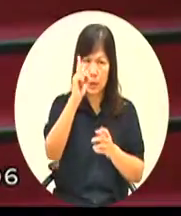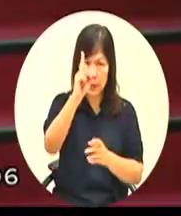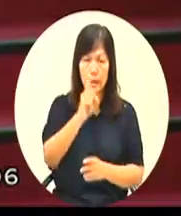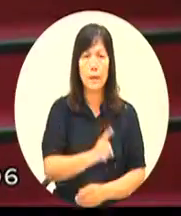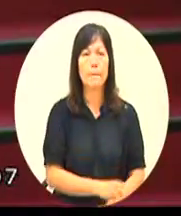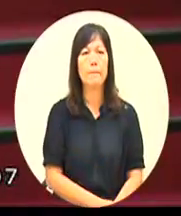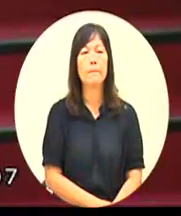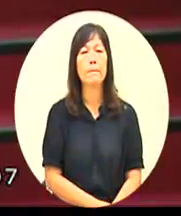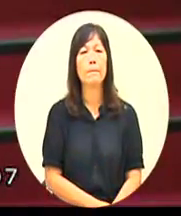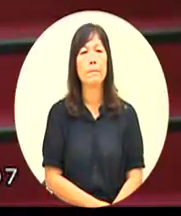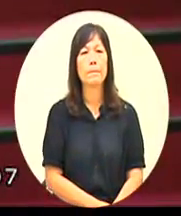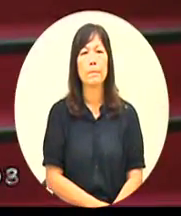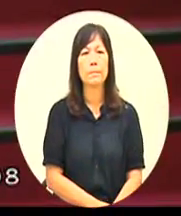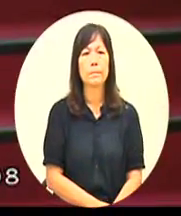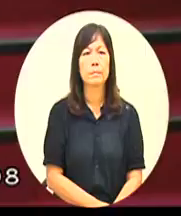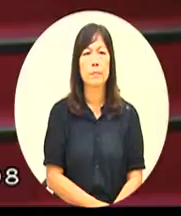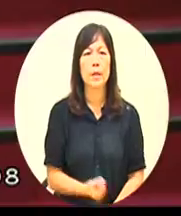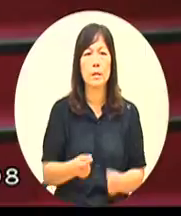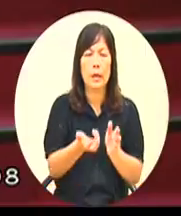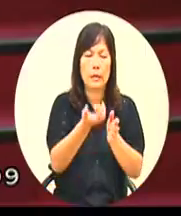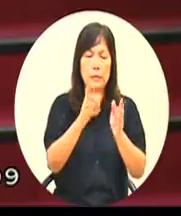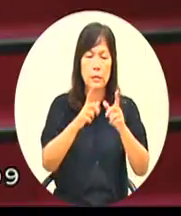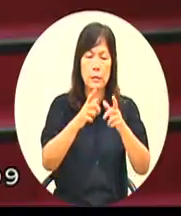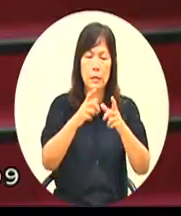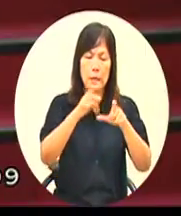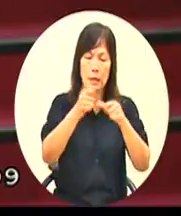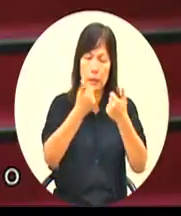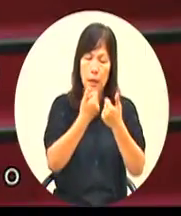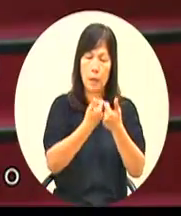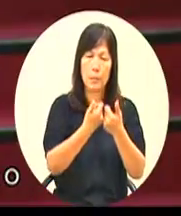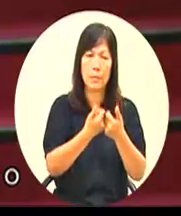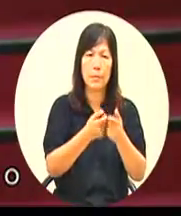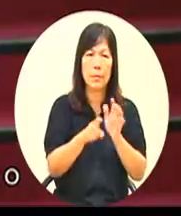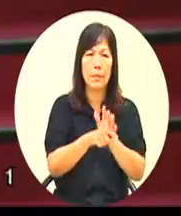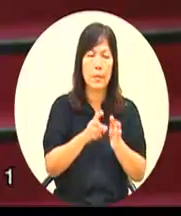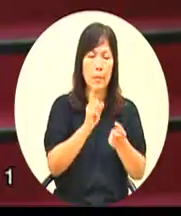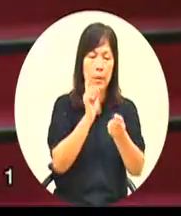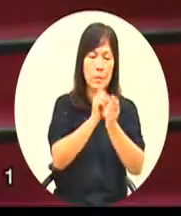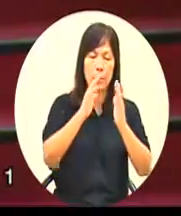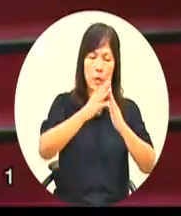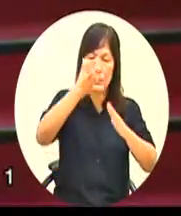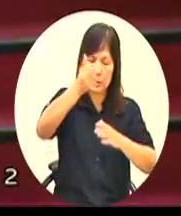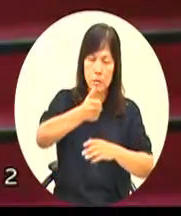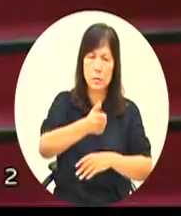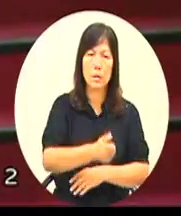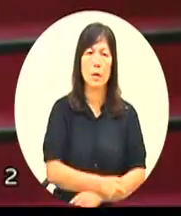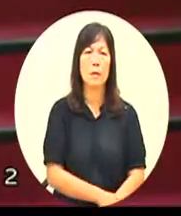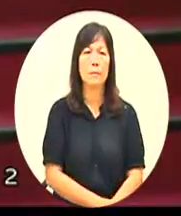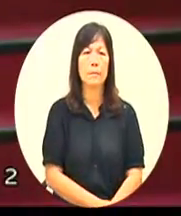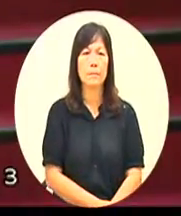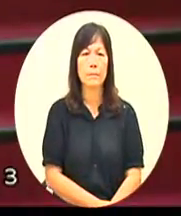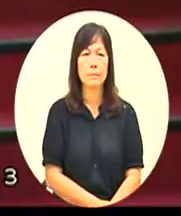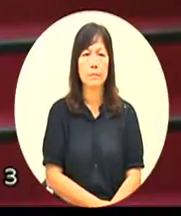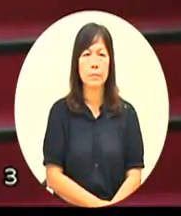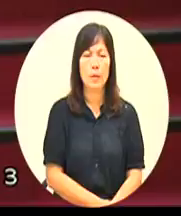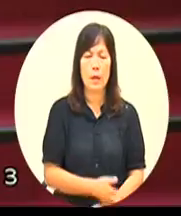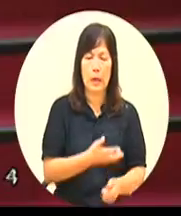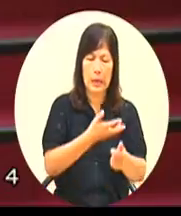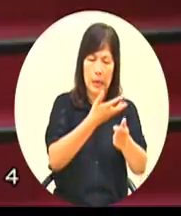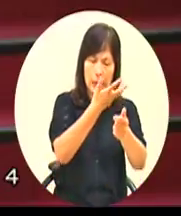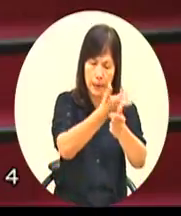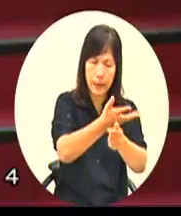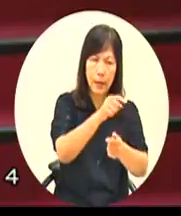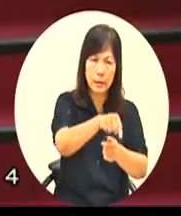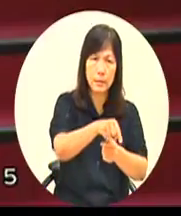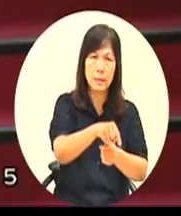么上一期的定期大会，我们也跟市长提过这样